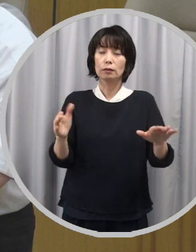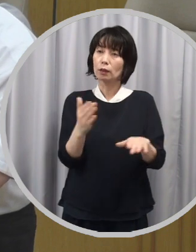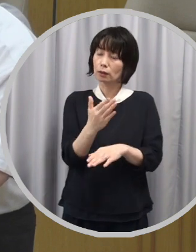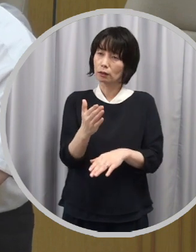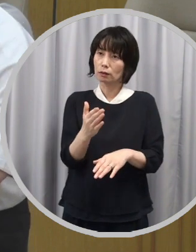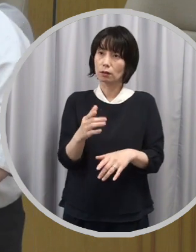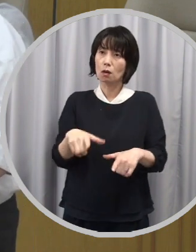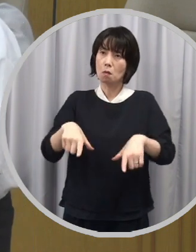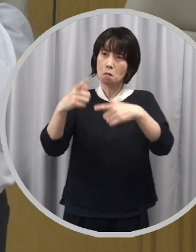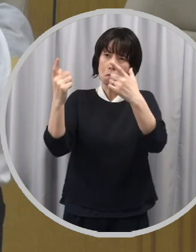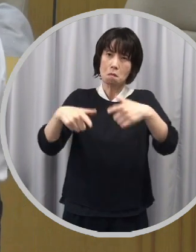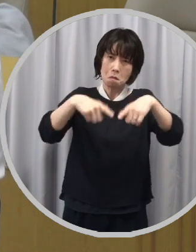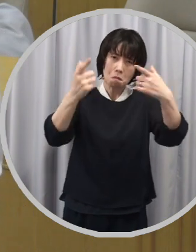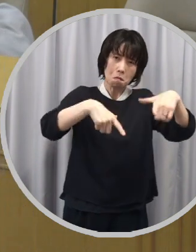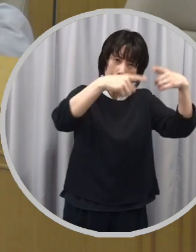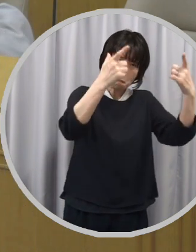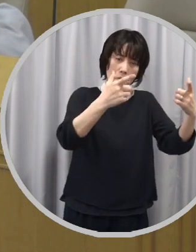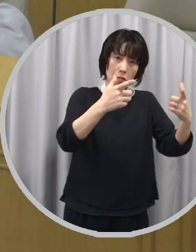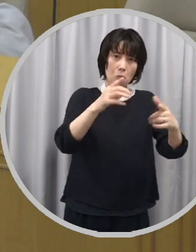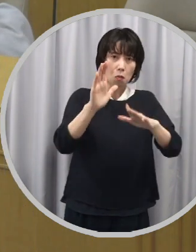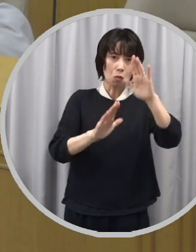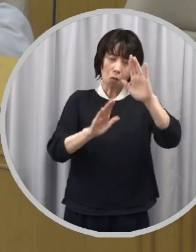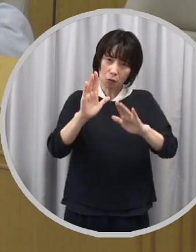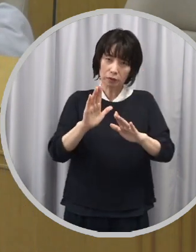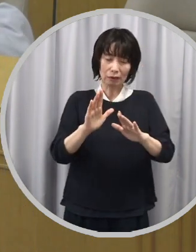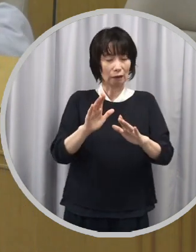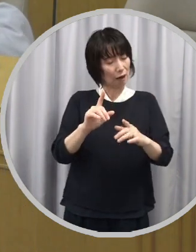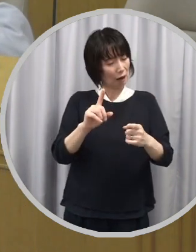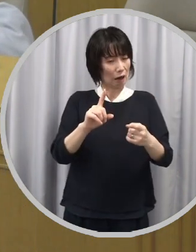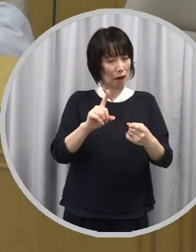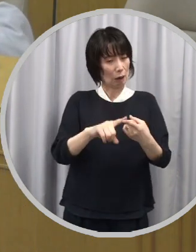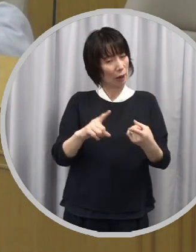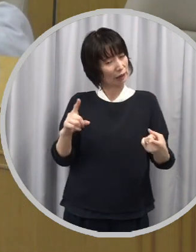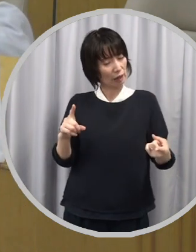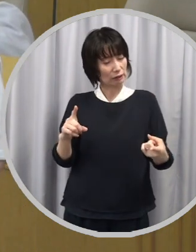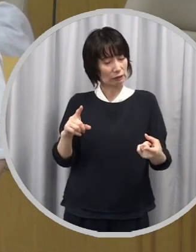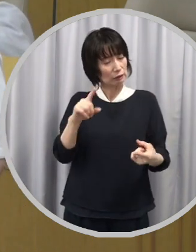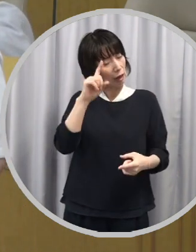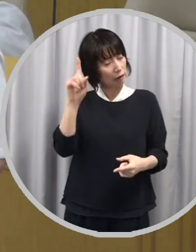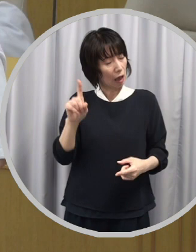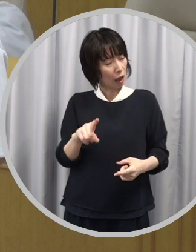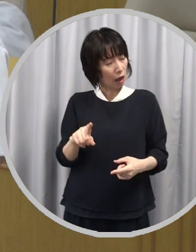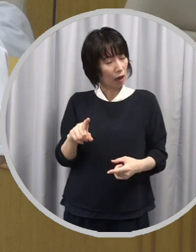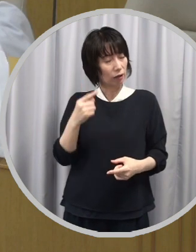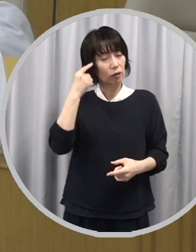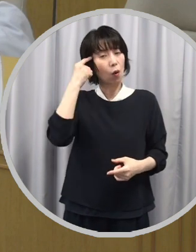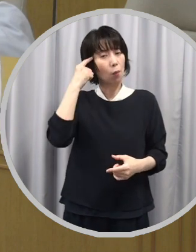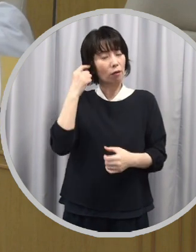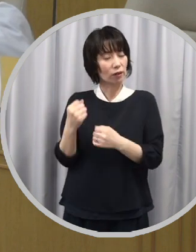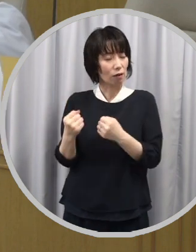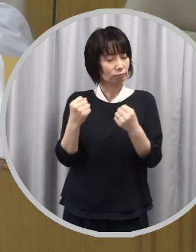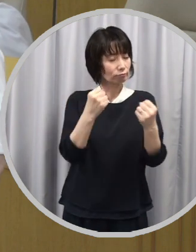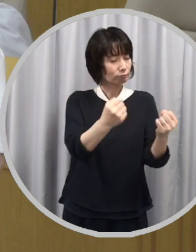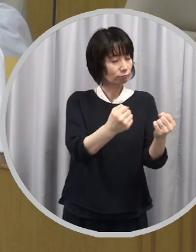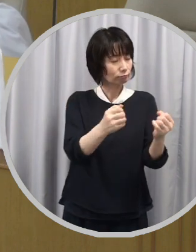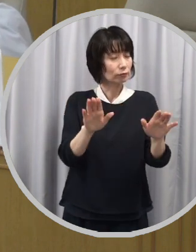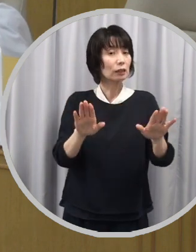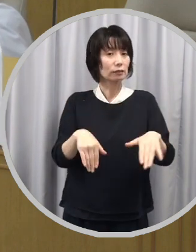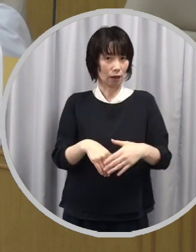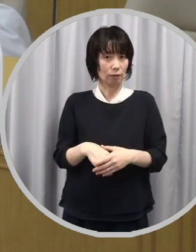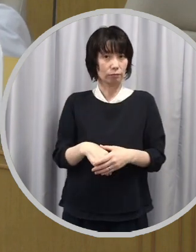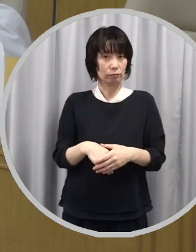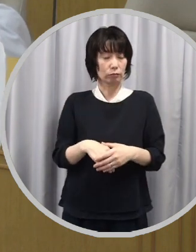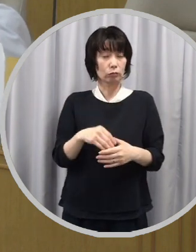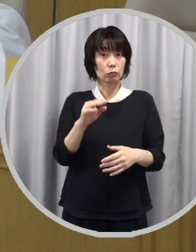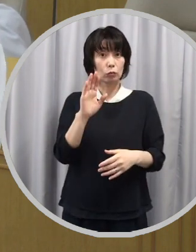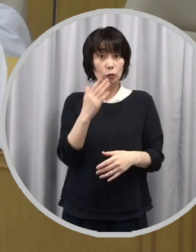材が繁茂している姿がちょっとふさわしくないかなという親の思いで通過させていただきましたが、い